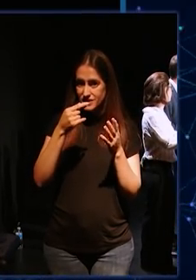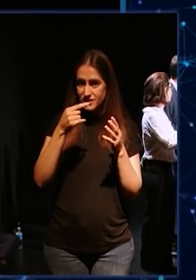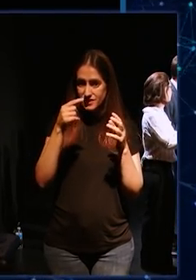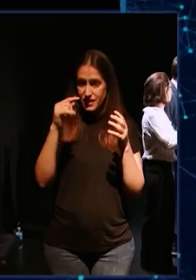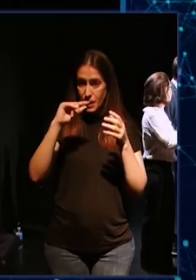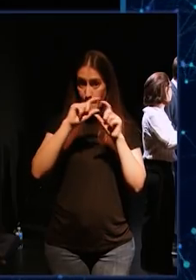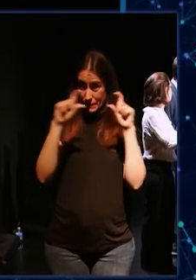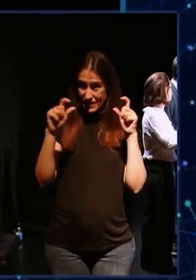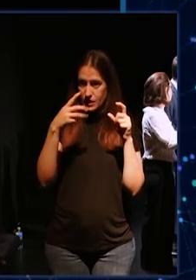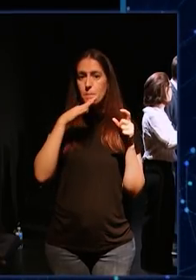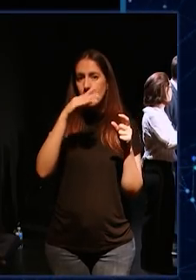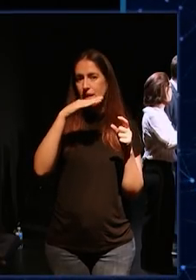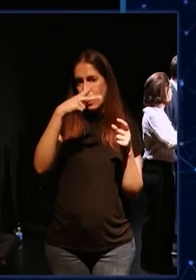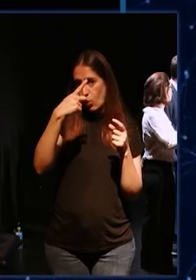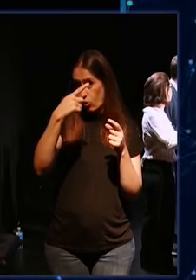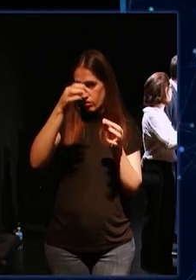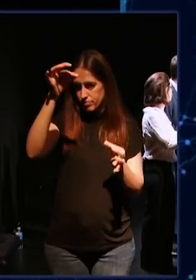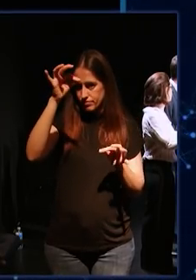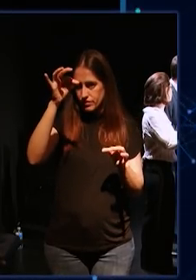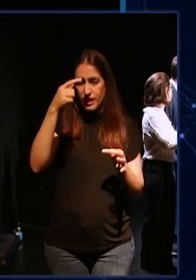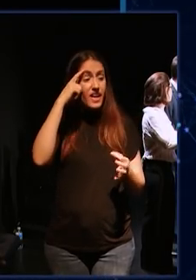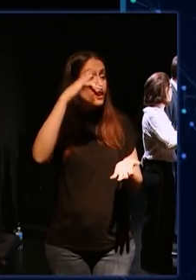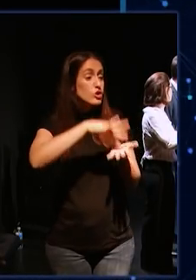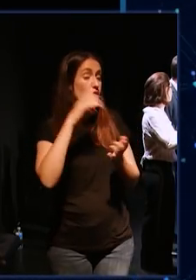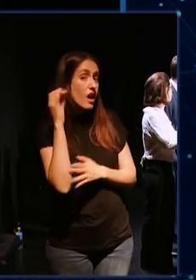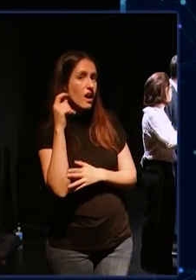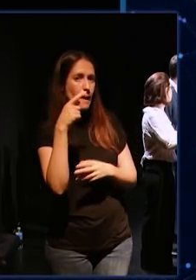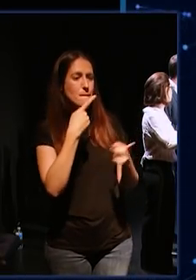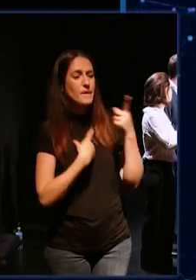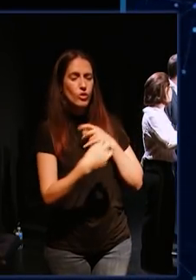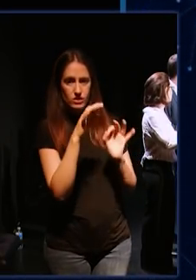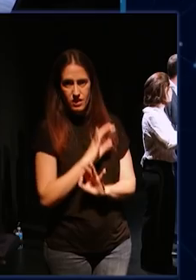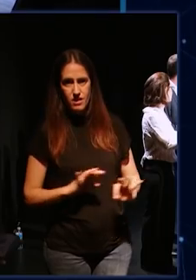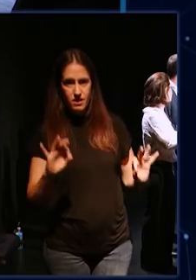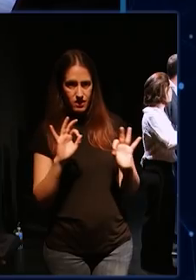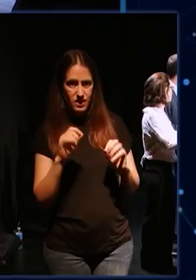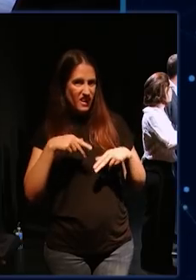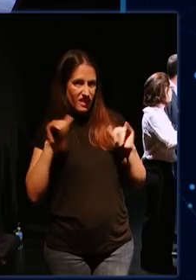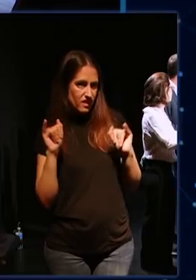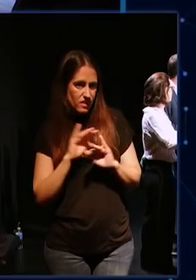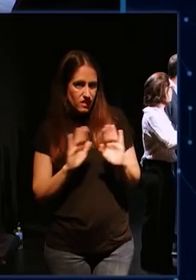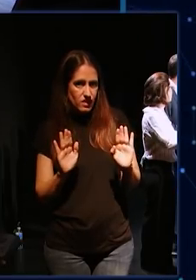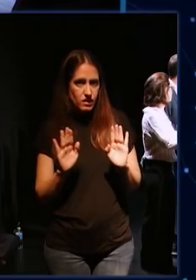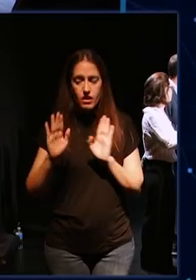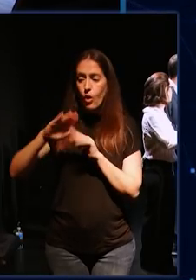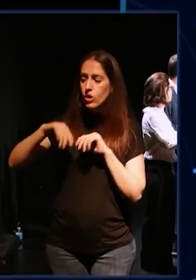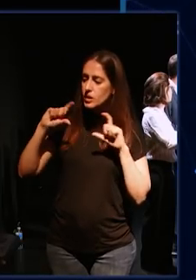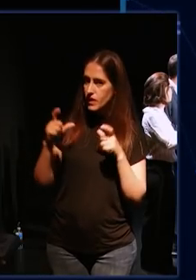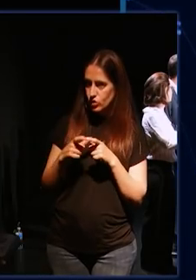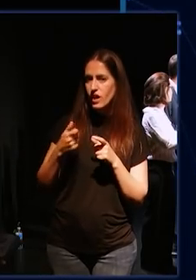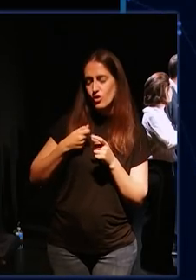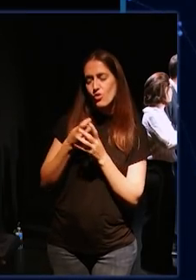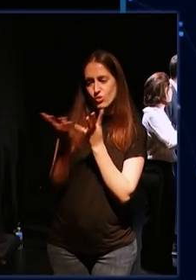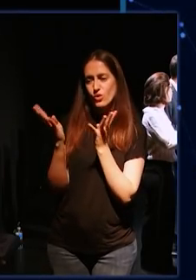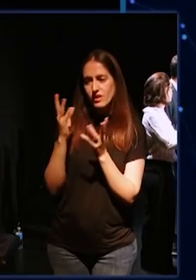full. Allà no va formular cap pregunta, senyor Nadal. Perdó? No va formular cap pregunta. En el dia del darrer, a la darrera junta, juraria que em vaig fer unes